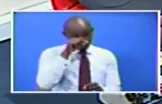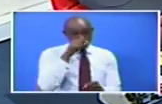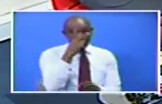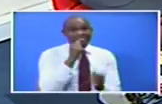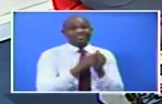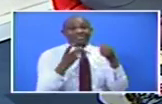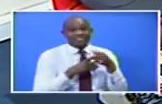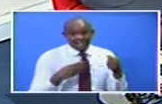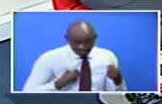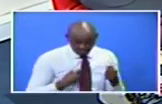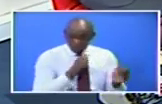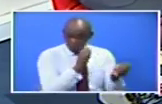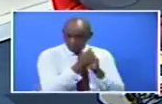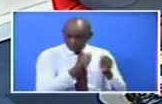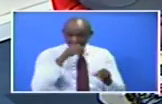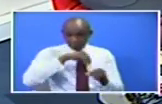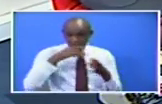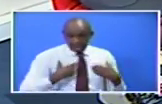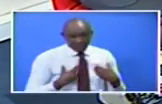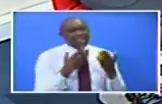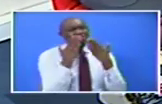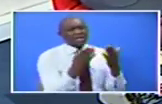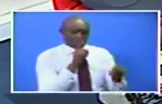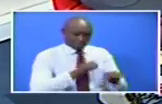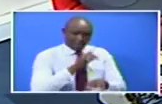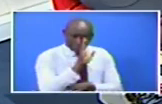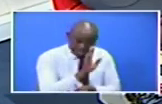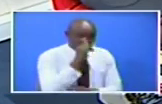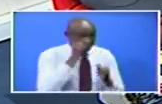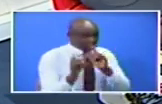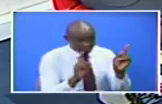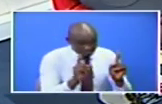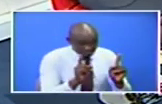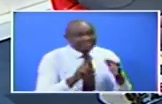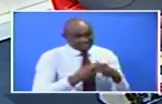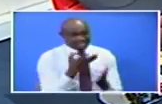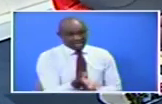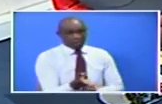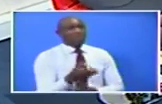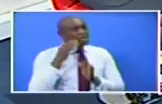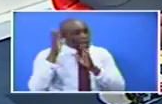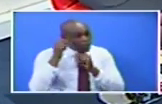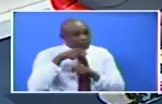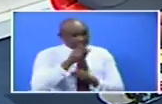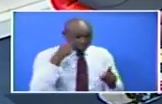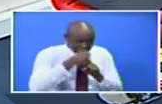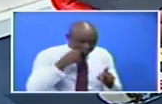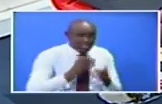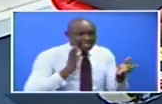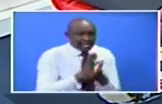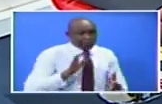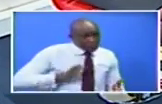tukiwa tunaangazia kinyang'anyiro cha uchaguzi. Shukrani sana kwa muda wenu. Sio mwisho, ndio mwanzo. Na natumai kwamba mnatetea haki za wale ambao